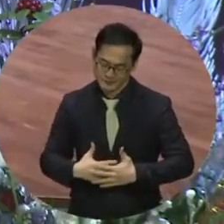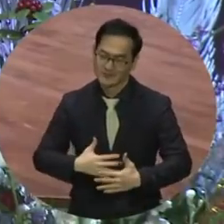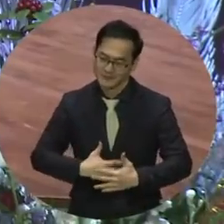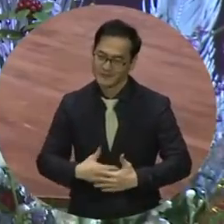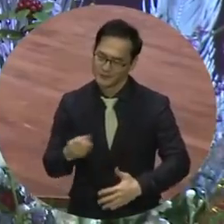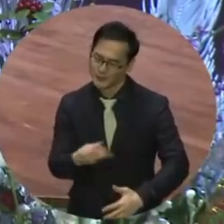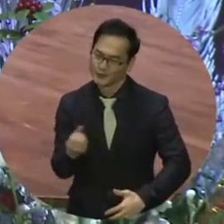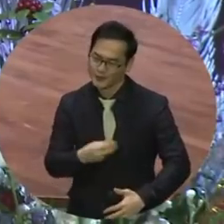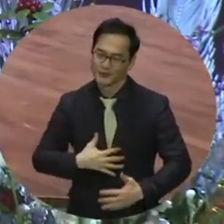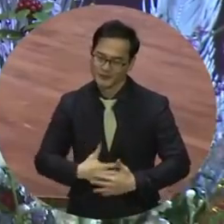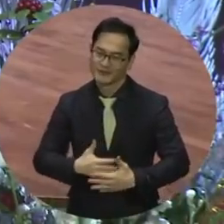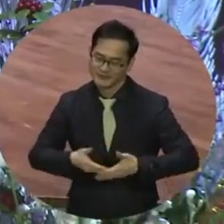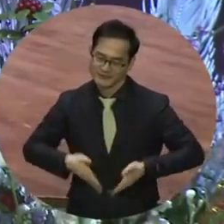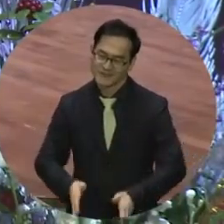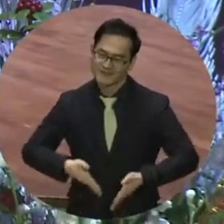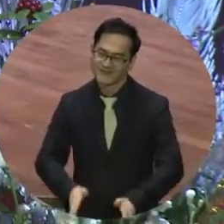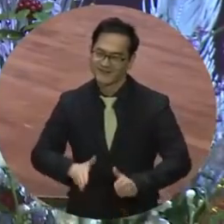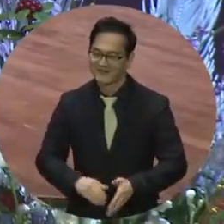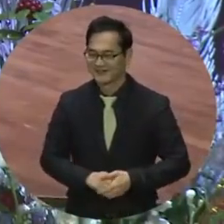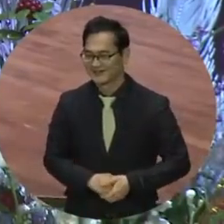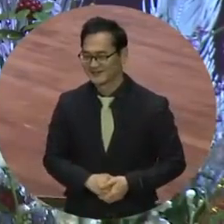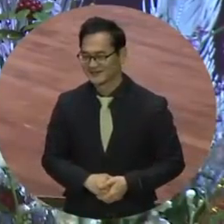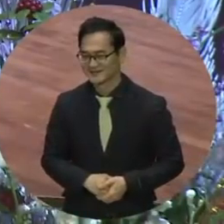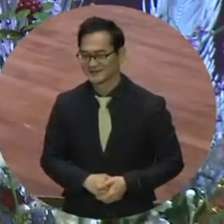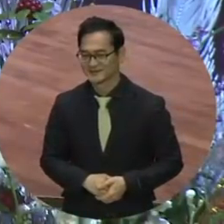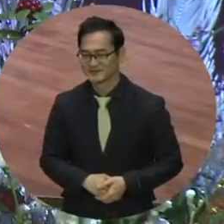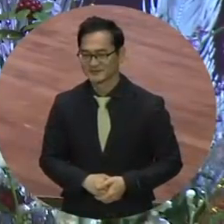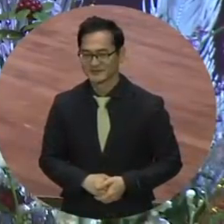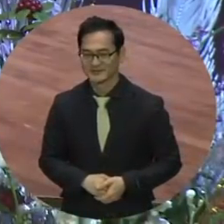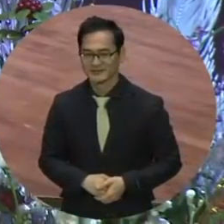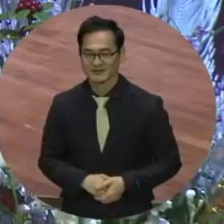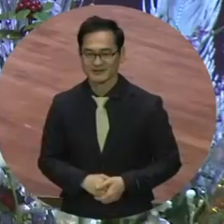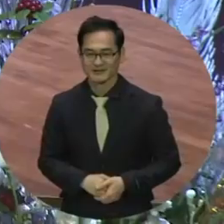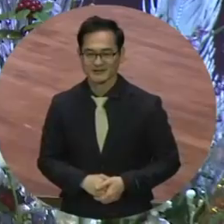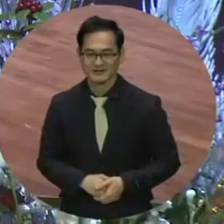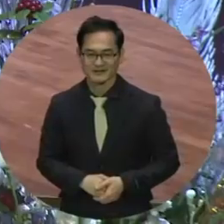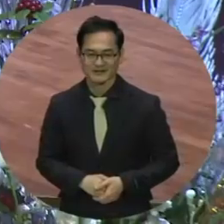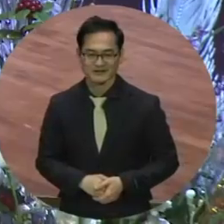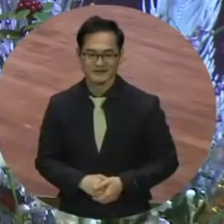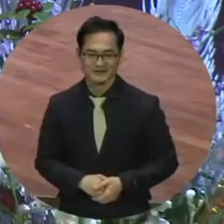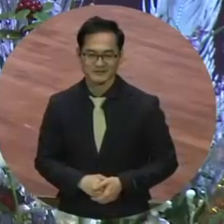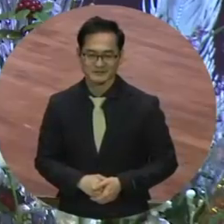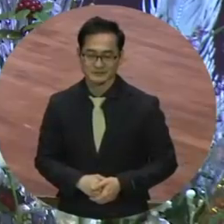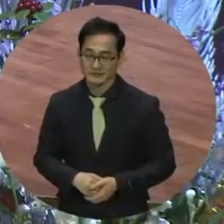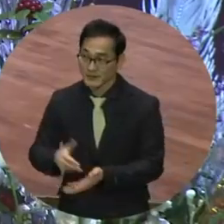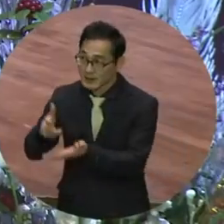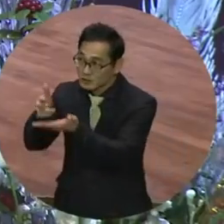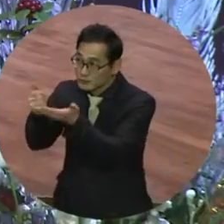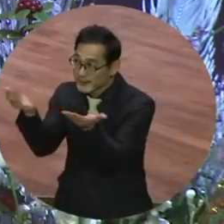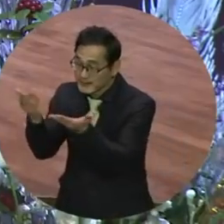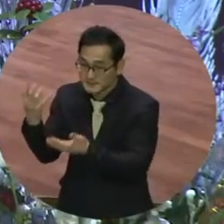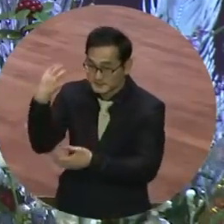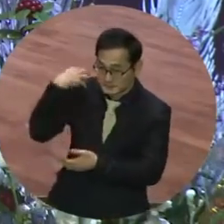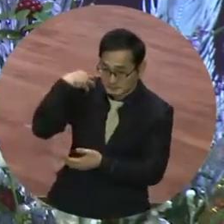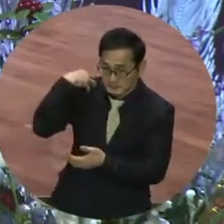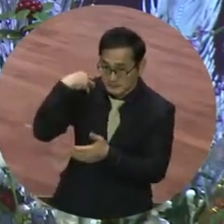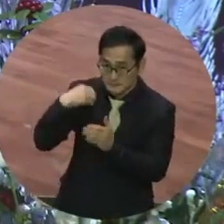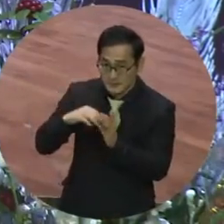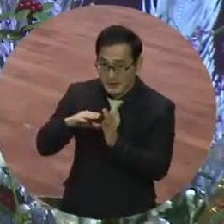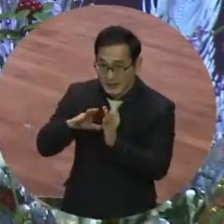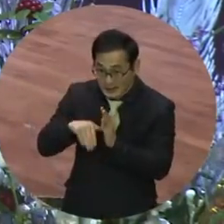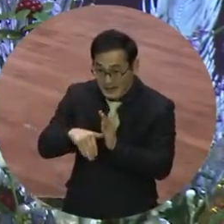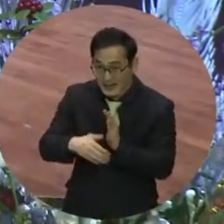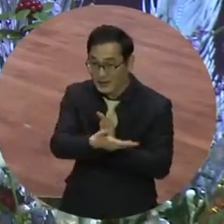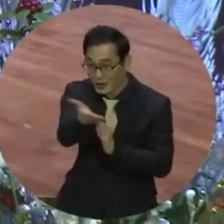성도 여러분, 주의를 할 때에, 주의를 할 때, 교회 일을 할 때요, 이 제발 또